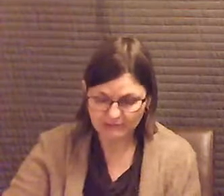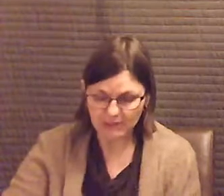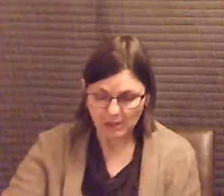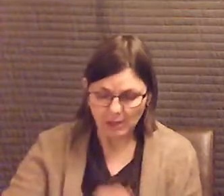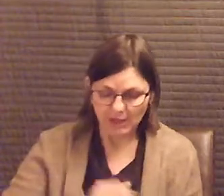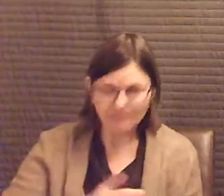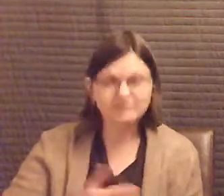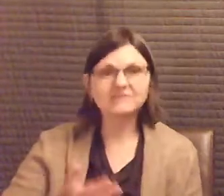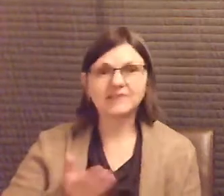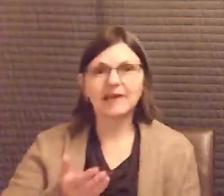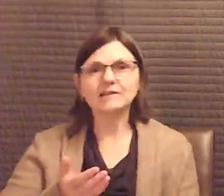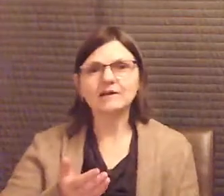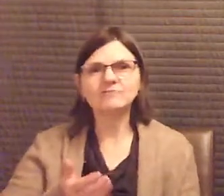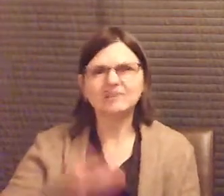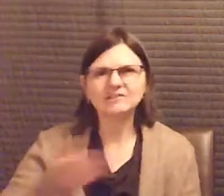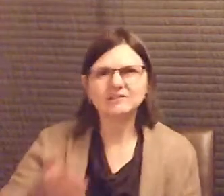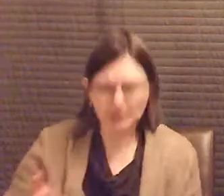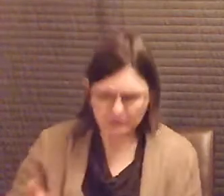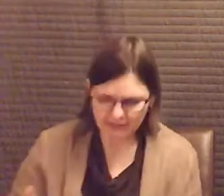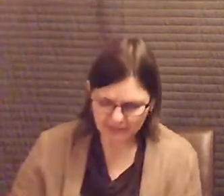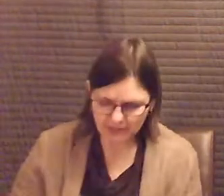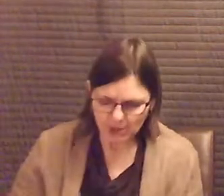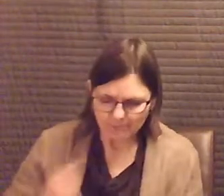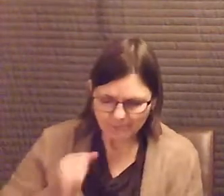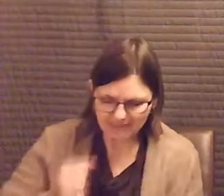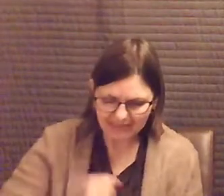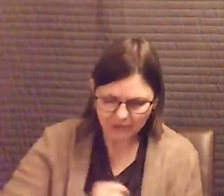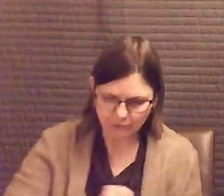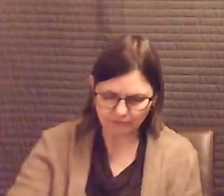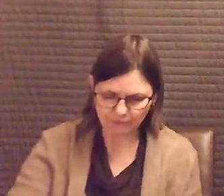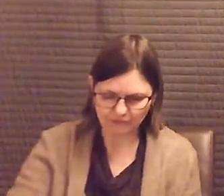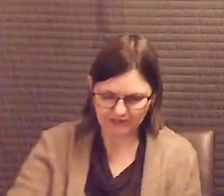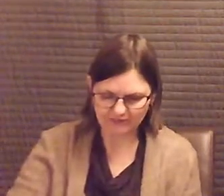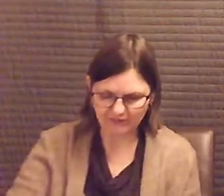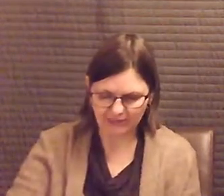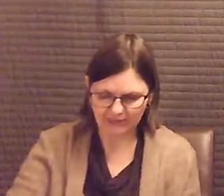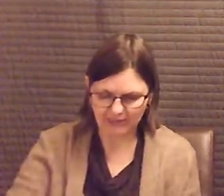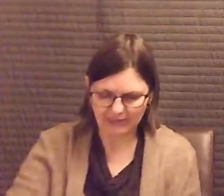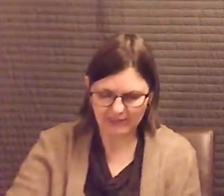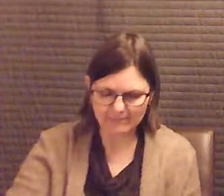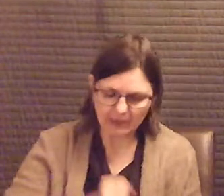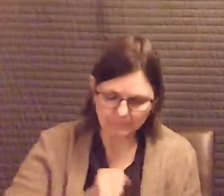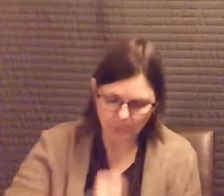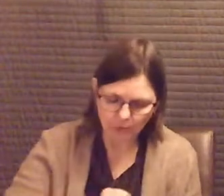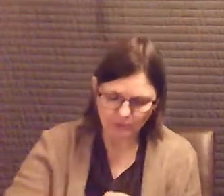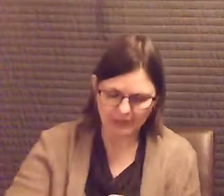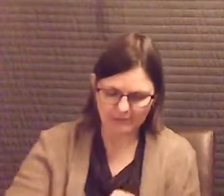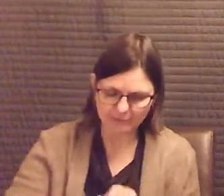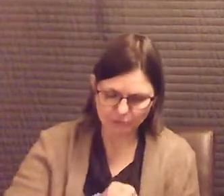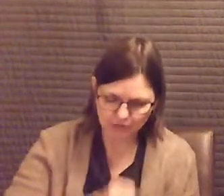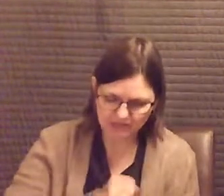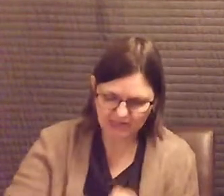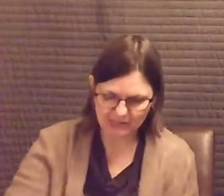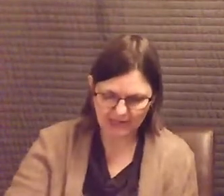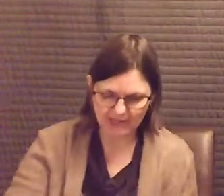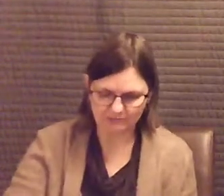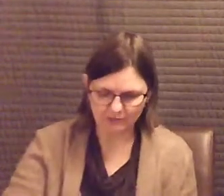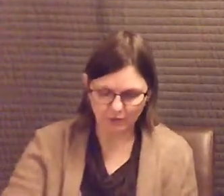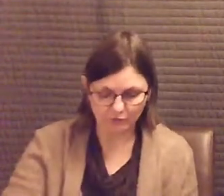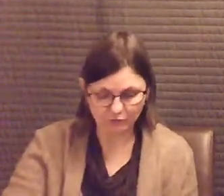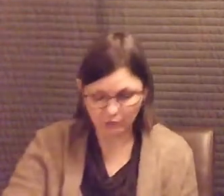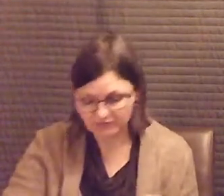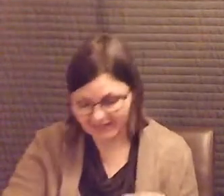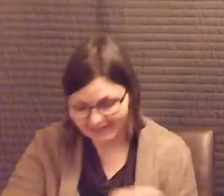dat en wat zijn dan wat getuigt hij bekeren van die slechte wegen en neem een geboden en mijn verordening en